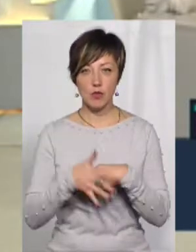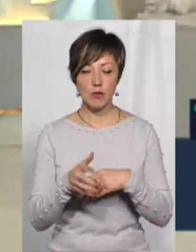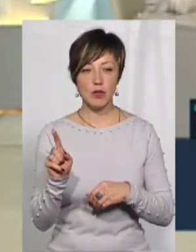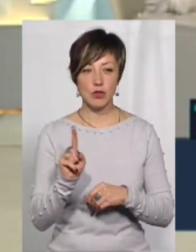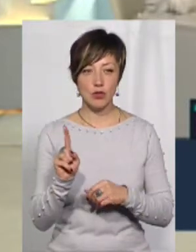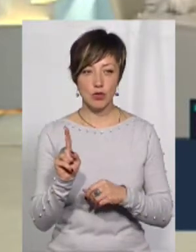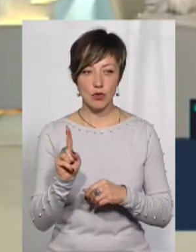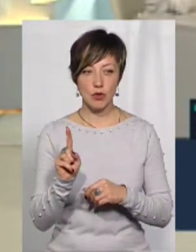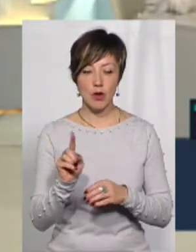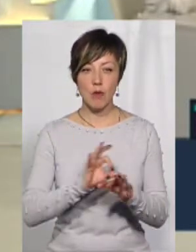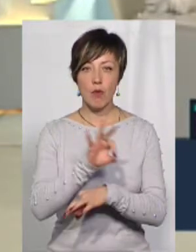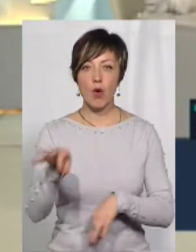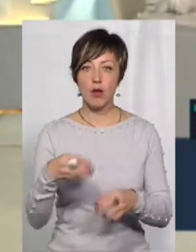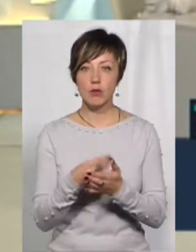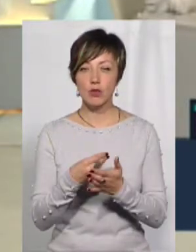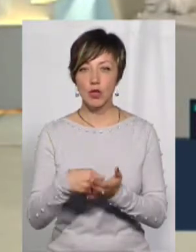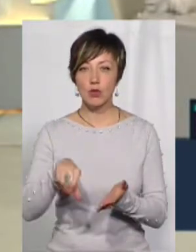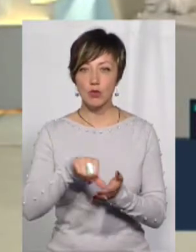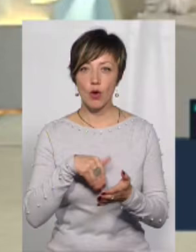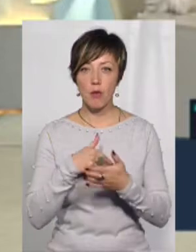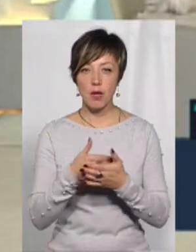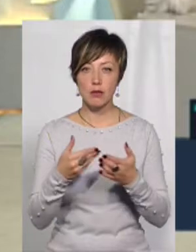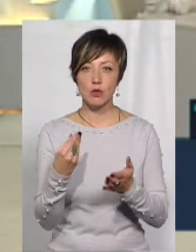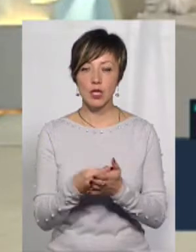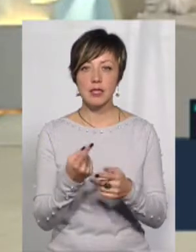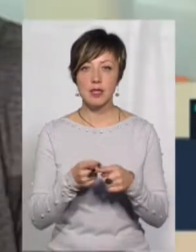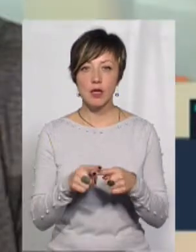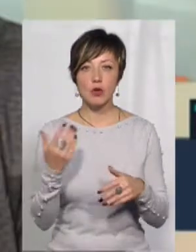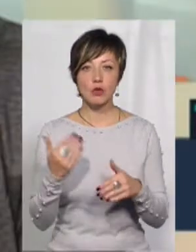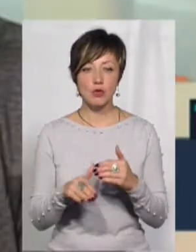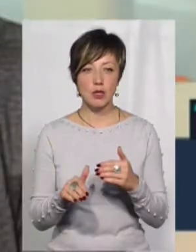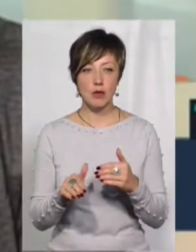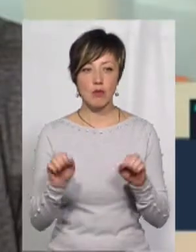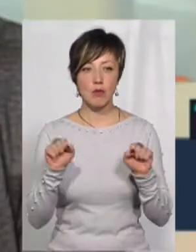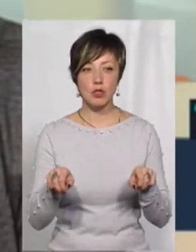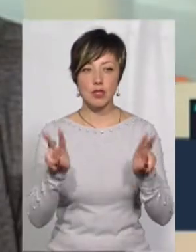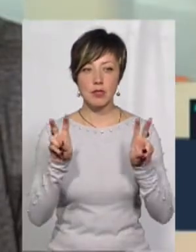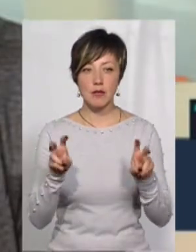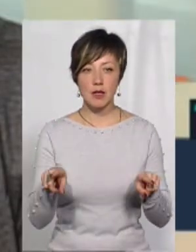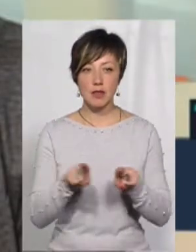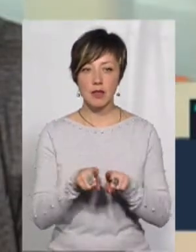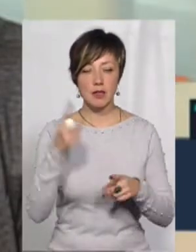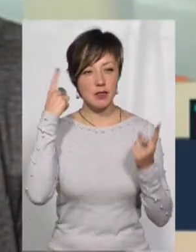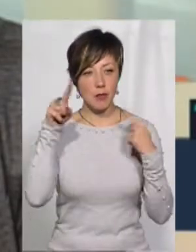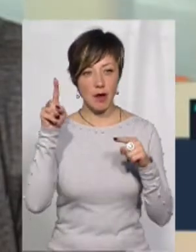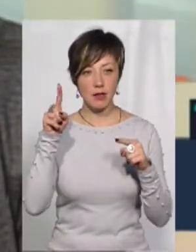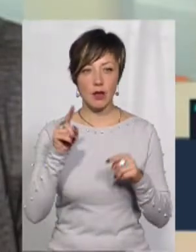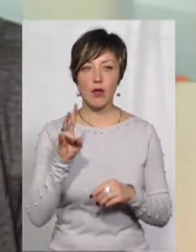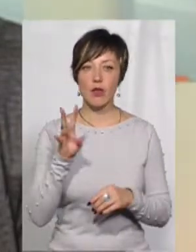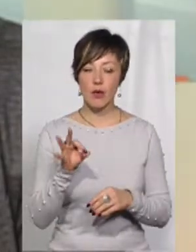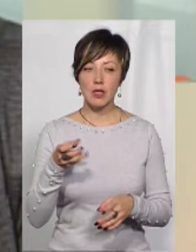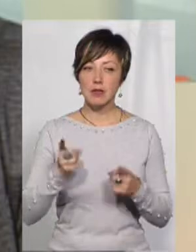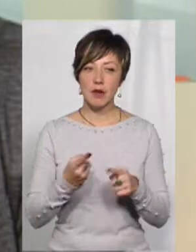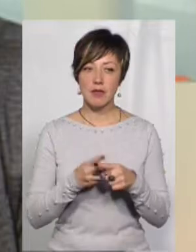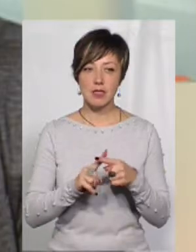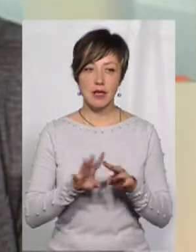що проєкт «Бюджет участі» або громадський бюджет – це вже можна назвати така трохи забаганка. Ну,